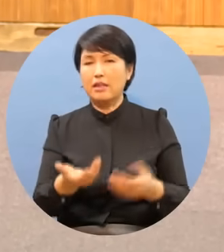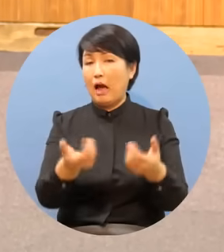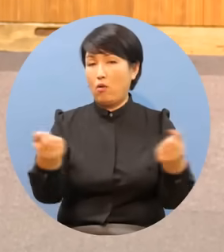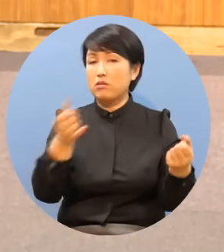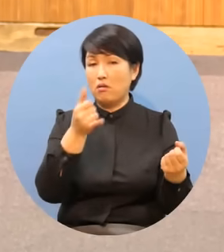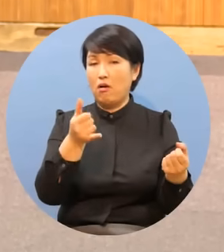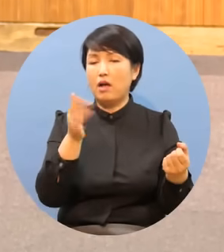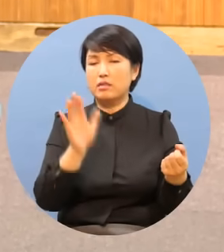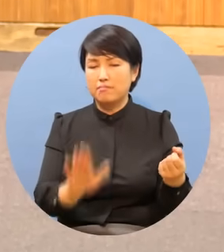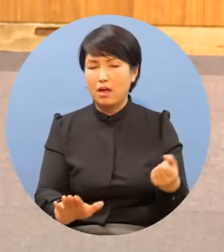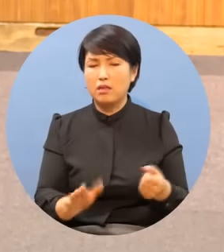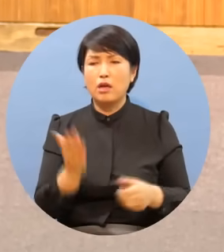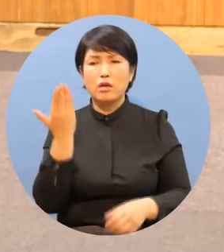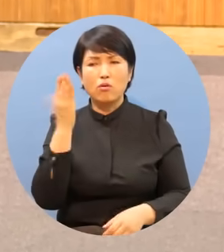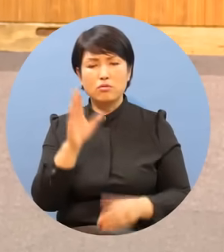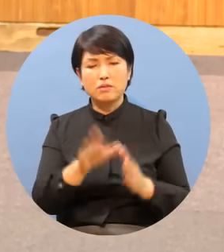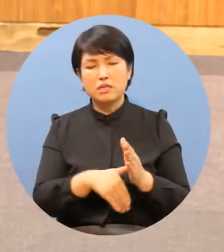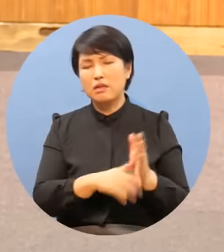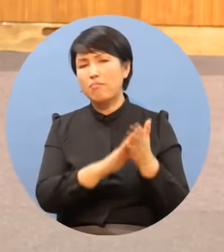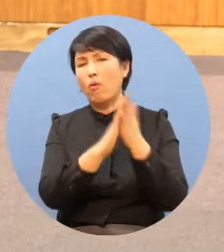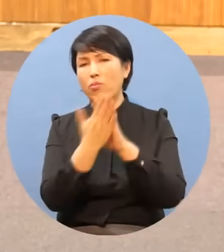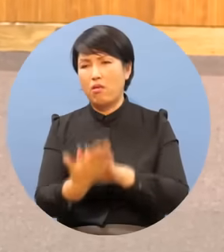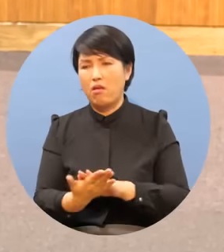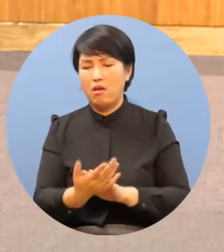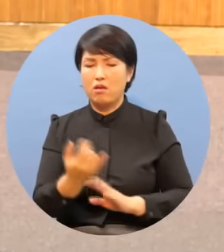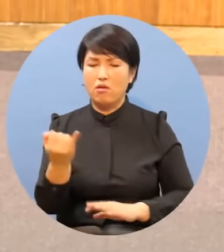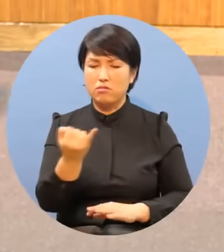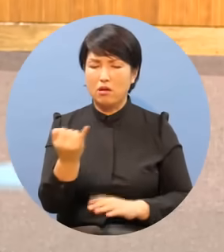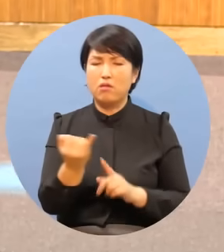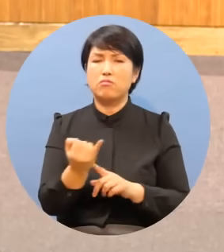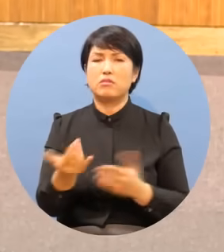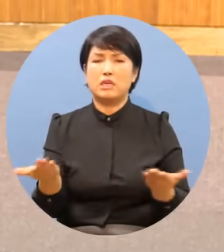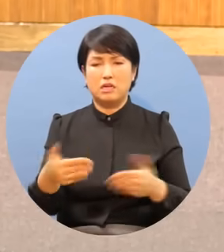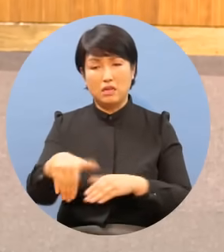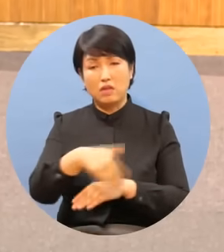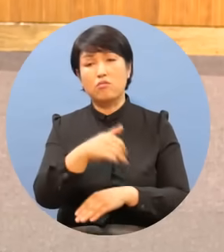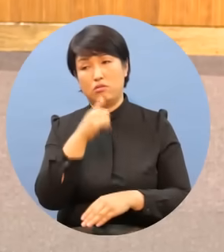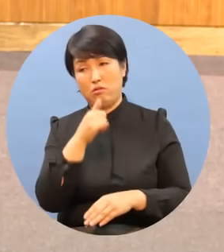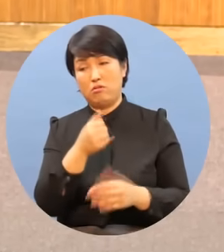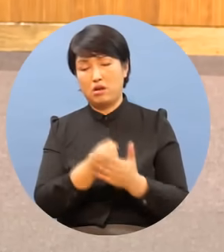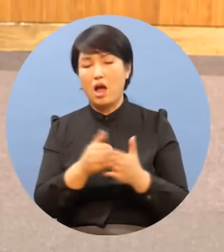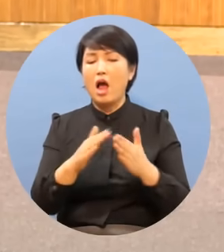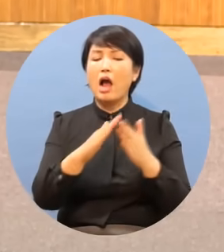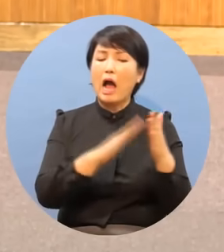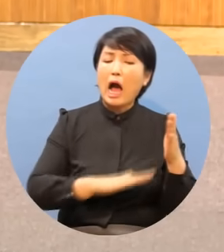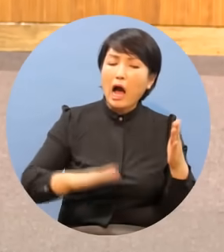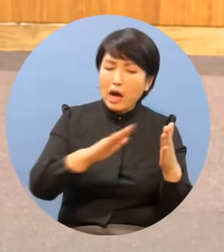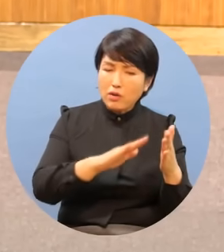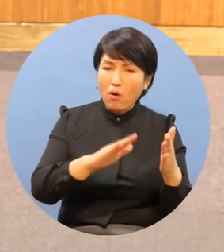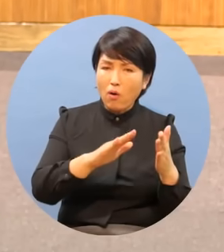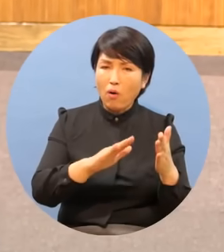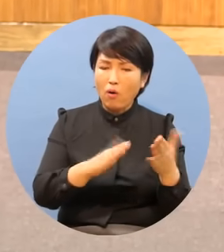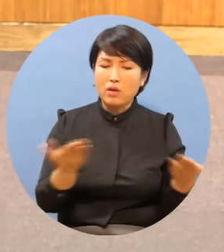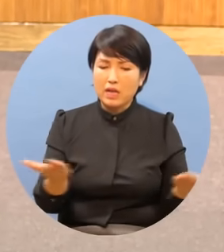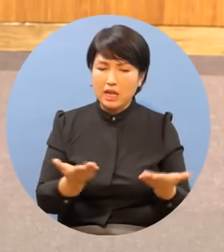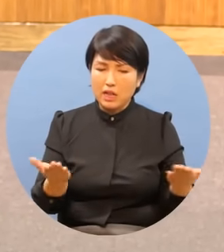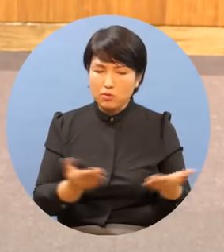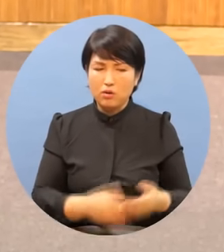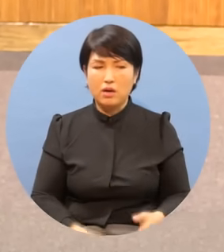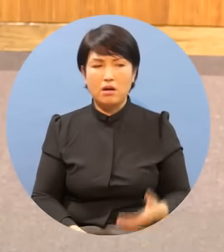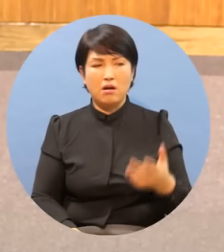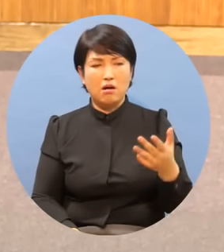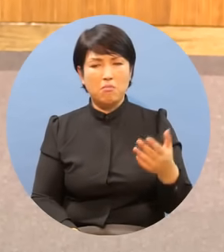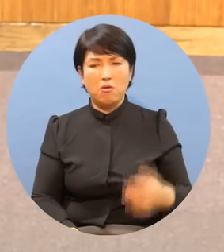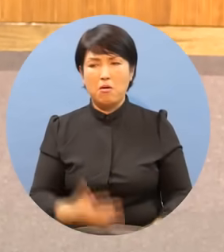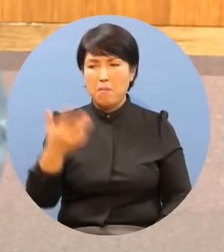시대가 바뀌어서 여자들도 다 직장 다니고 이러잖아. 그죠? 그러면 가사도 꼭 칼베듯이 50%씩 하자는